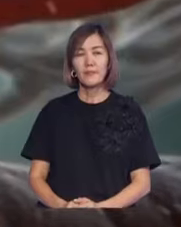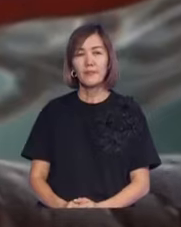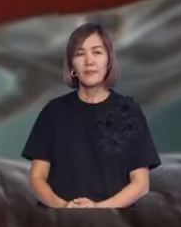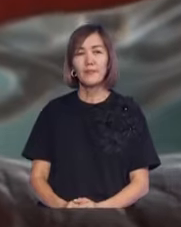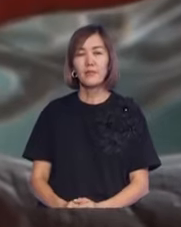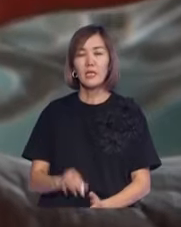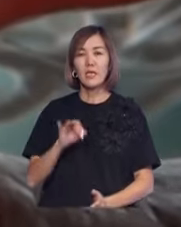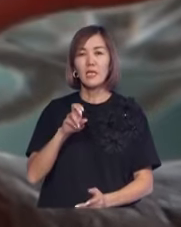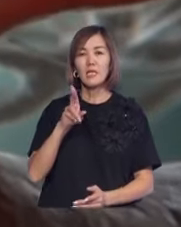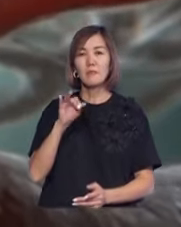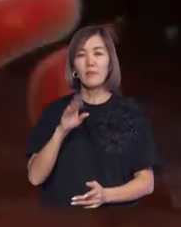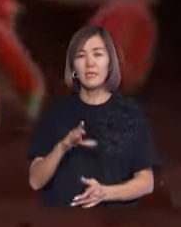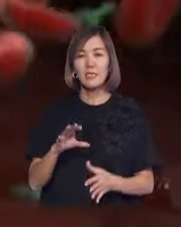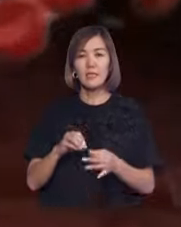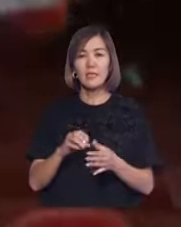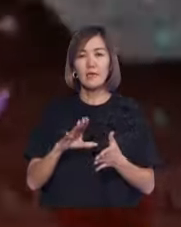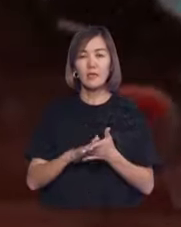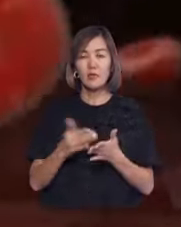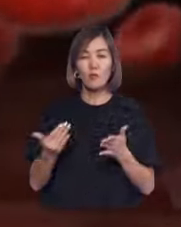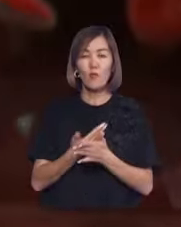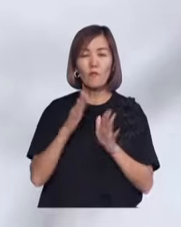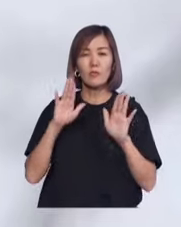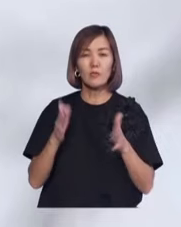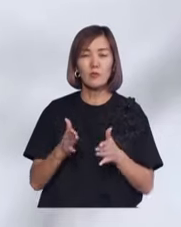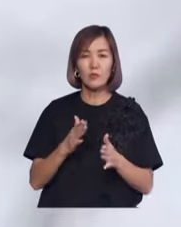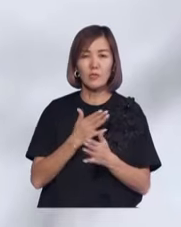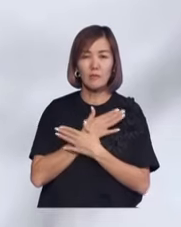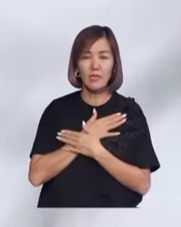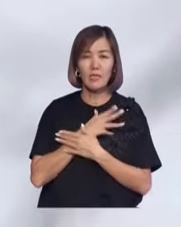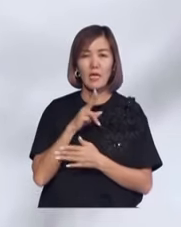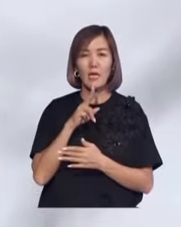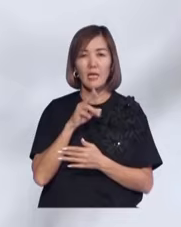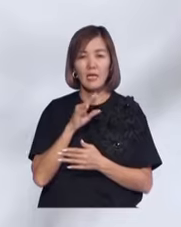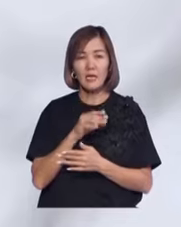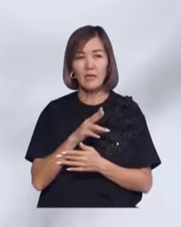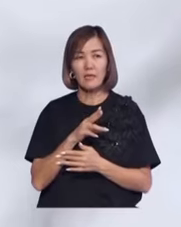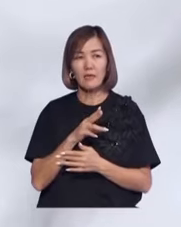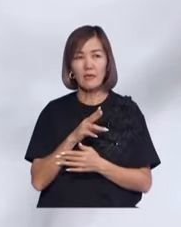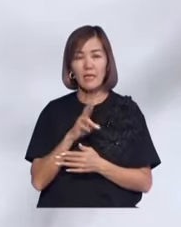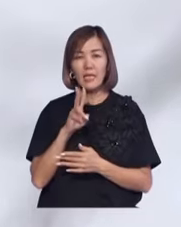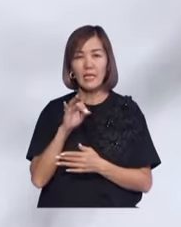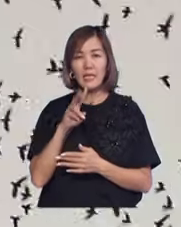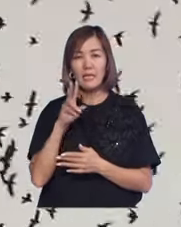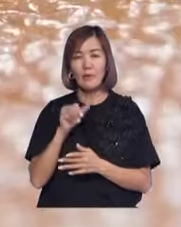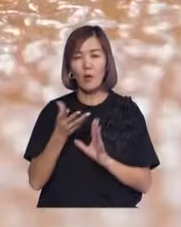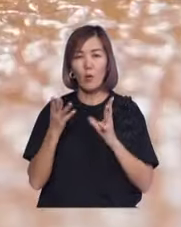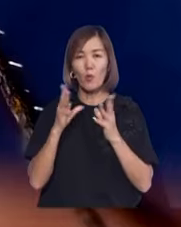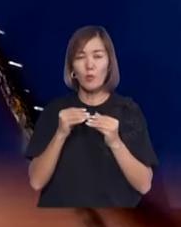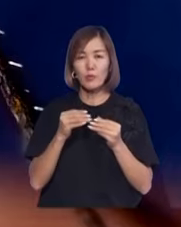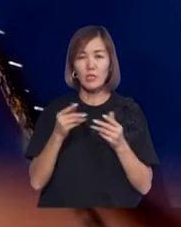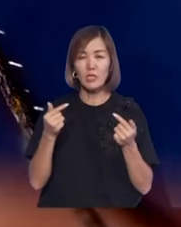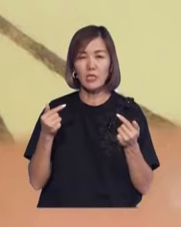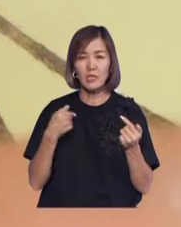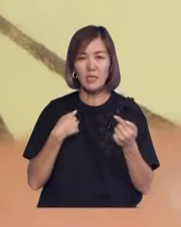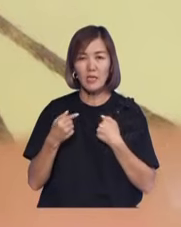В испанской Севилье зафиксированы 2 новых случая смерти от лихорадки Западного Нила. Таким образом, общее число жертв